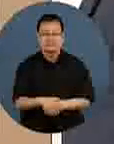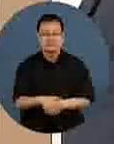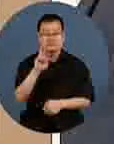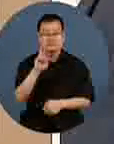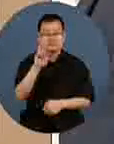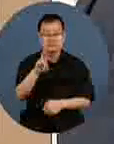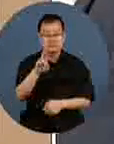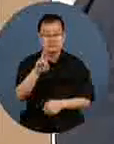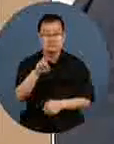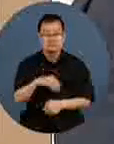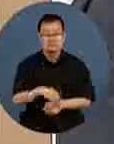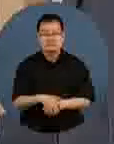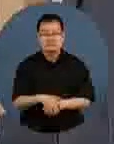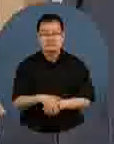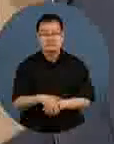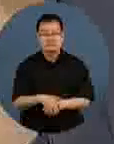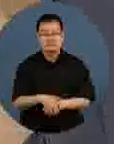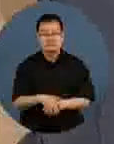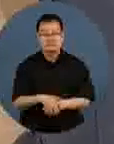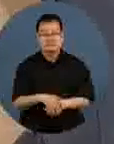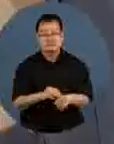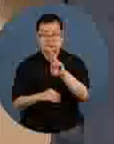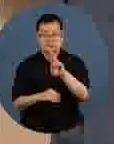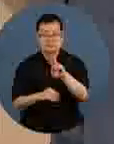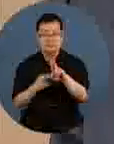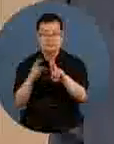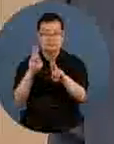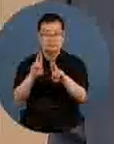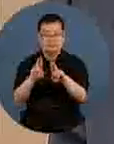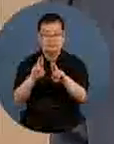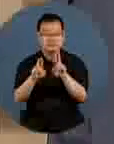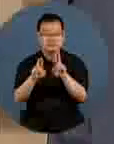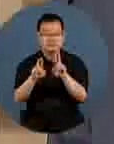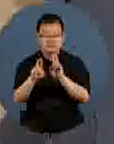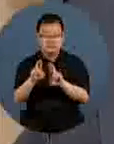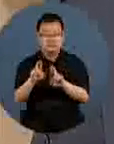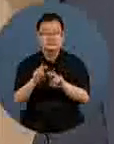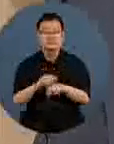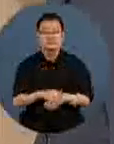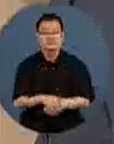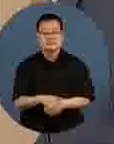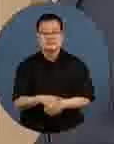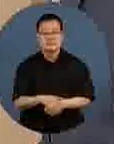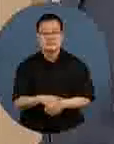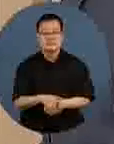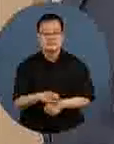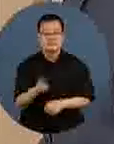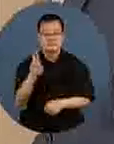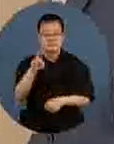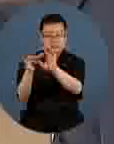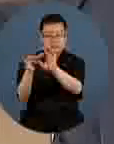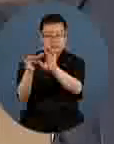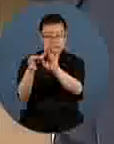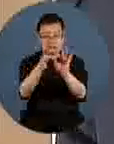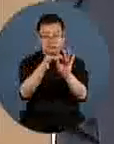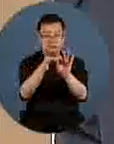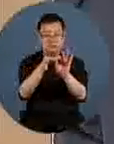이 굿자 안 넣을 수도 없죠. 하나 받고 올라와서 늘고 네, 넘어가서.